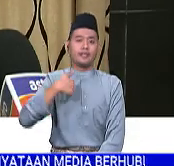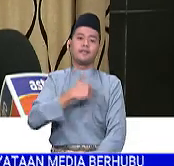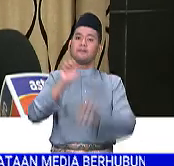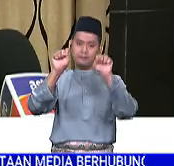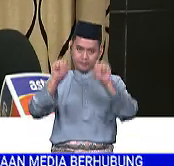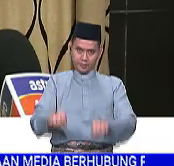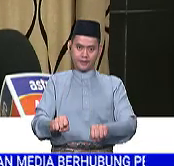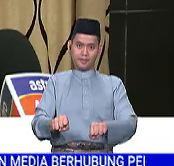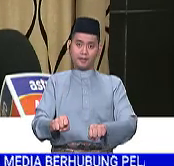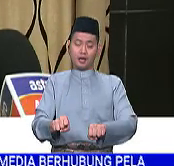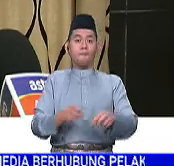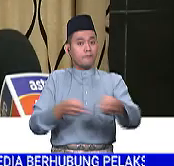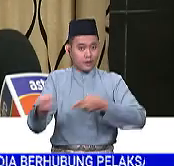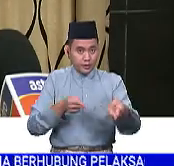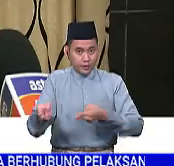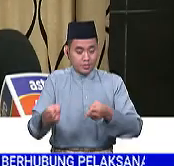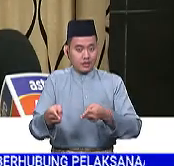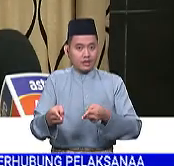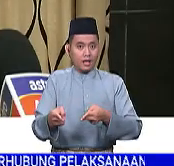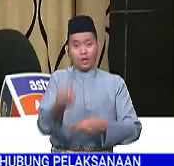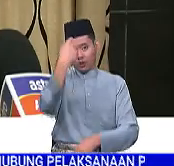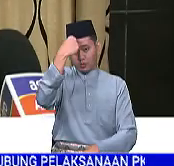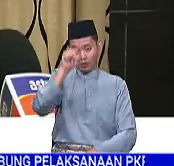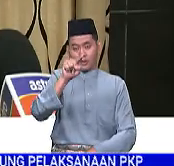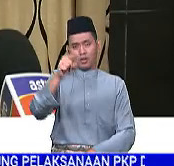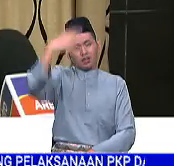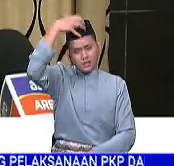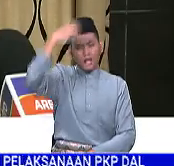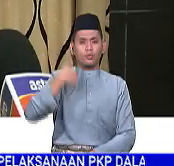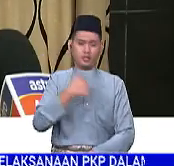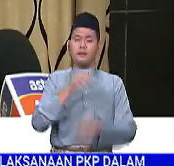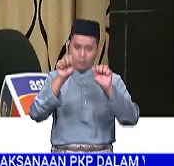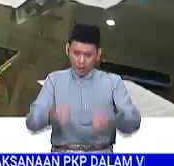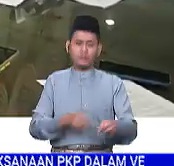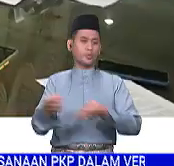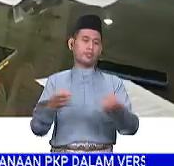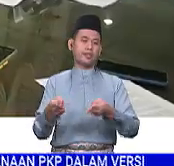mampu untuk mengendalikan. Dan bagi Selangor, insyaAllah kita boleh kendalikan.